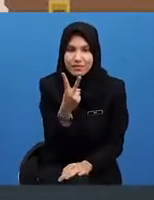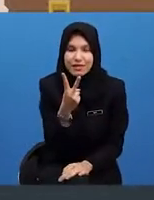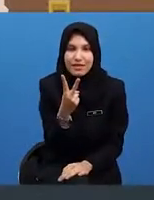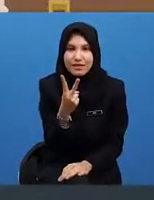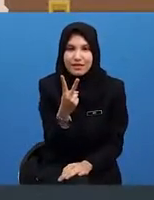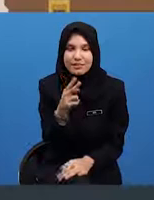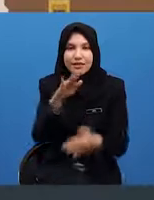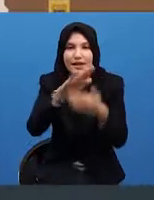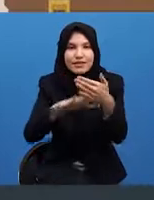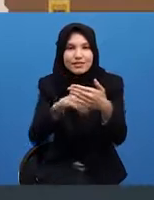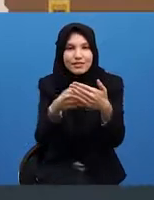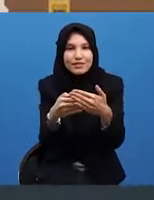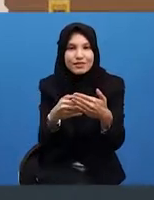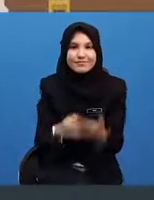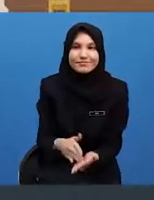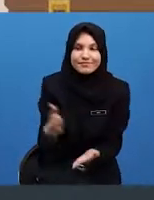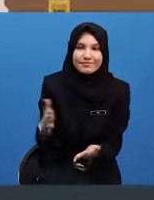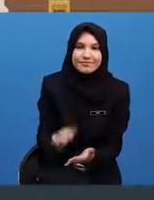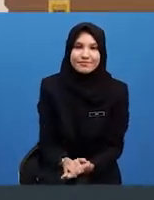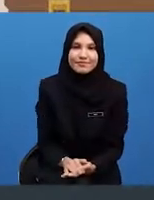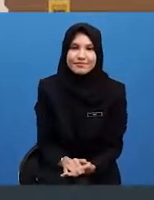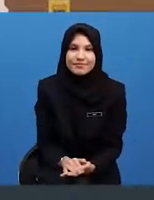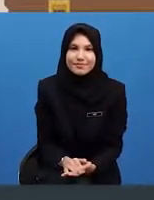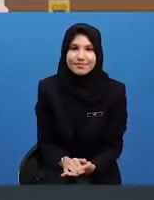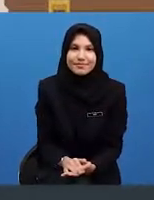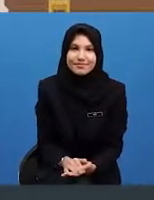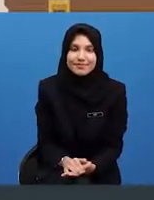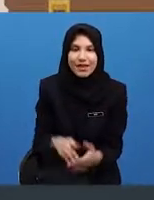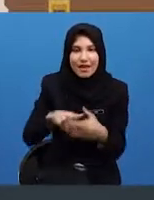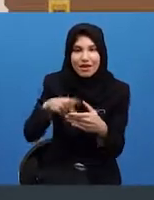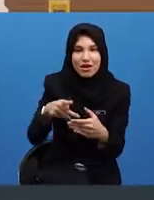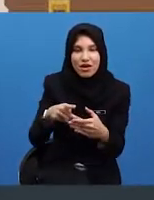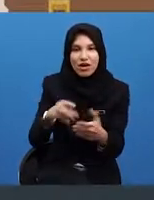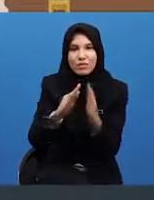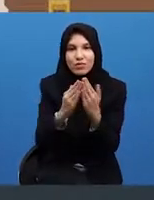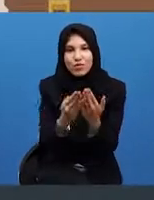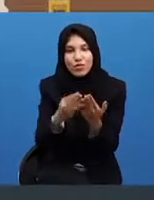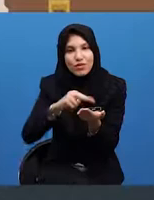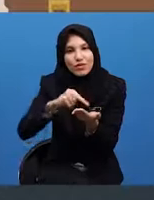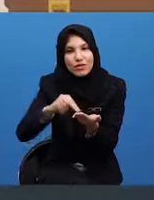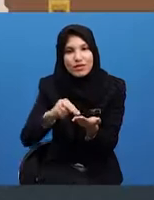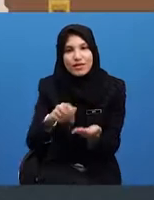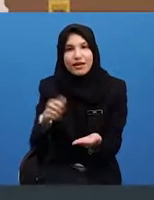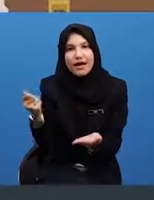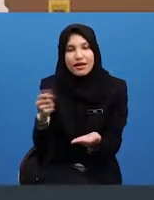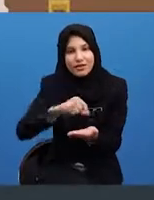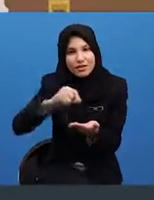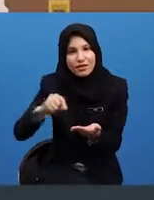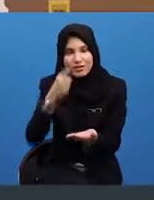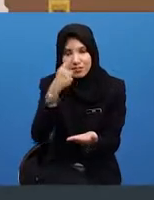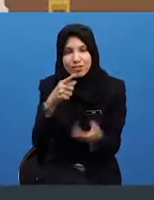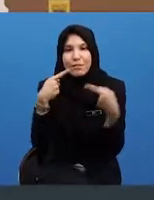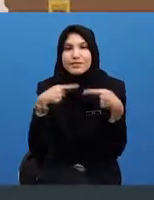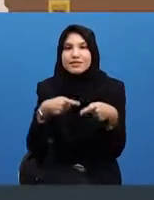dalam jadual yang disediakan di sebelah sini. Keluarkan buku nota dan alat tulis kamu untuk